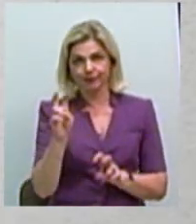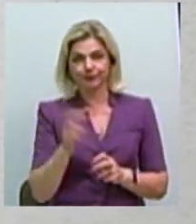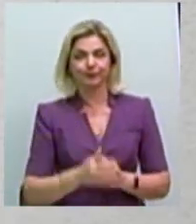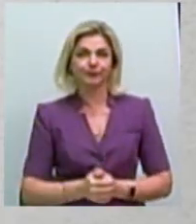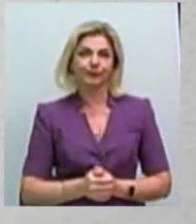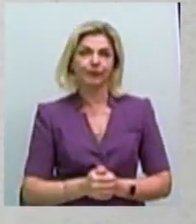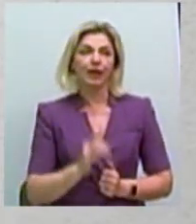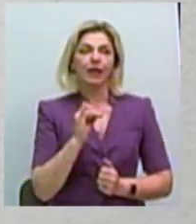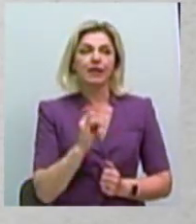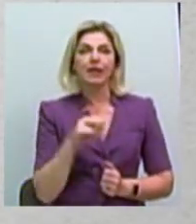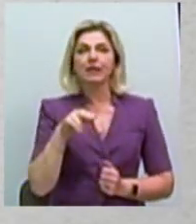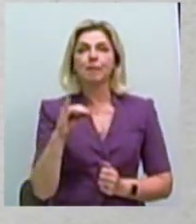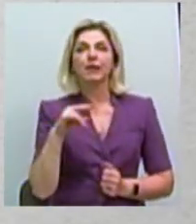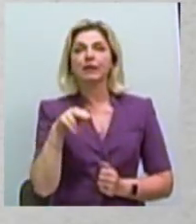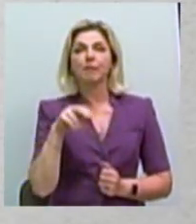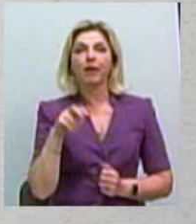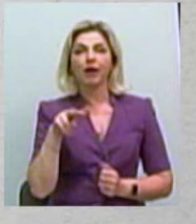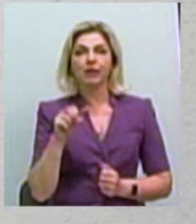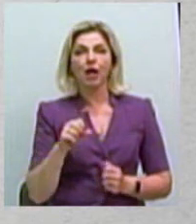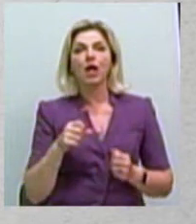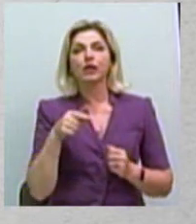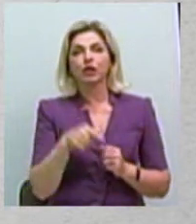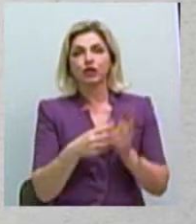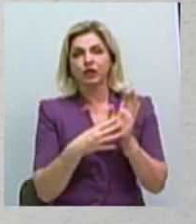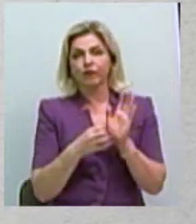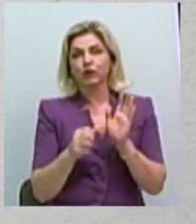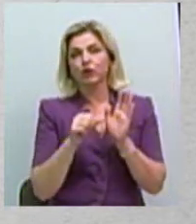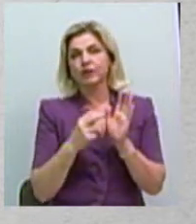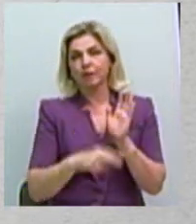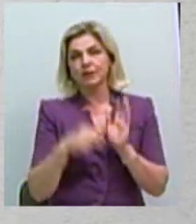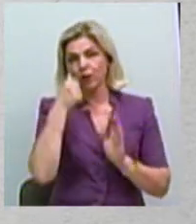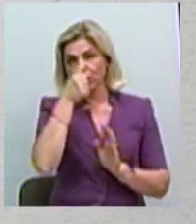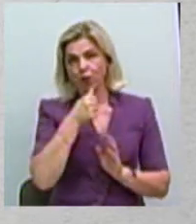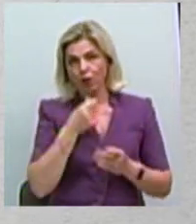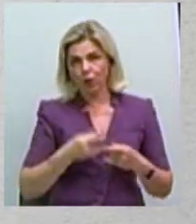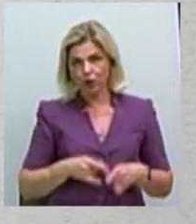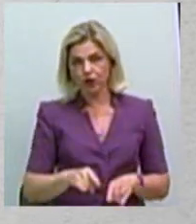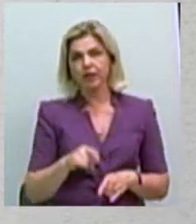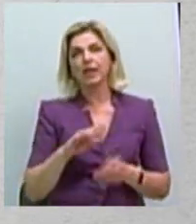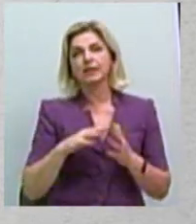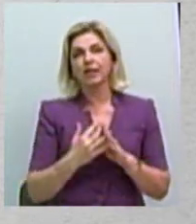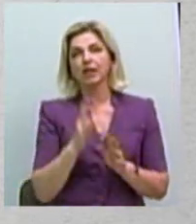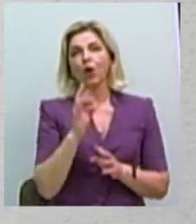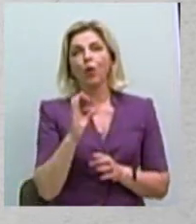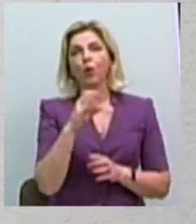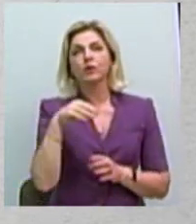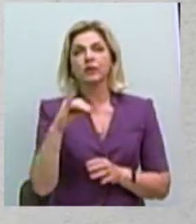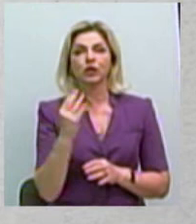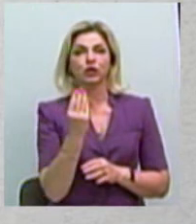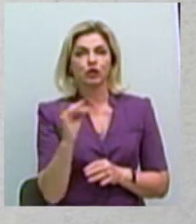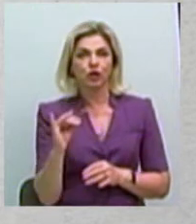солідарність». Ірина Підпала. Народилася 6 липня 1980 року в селі Костичі Баштанського району Миколаївської